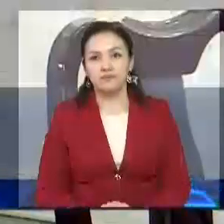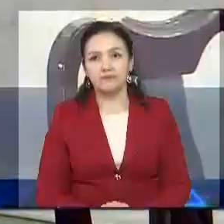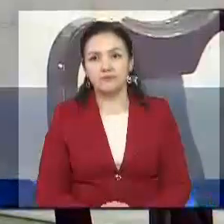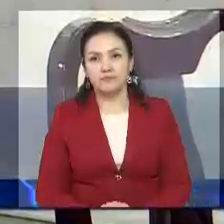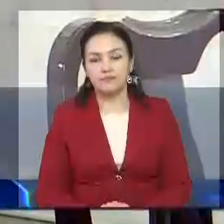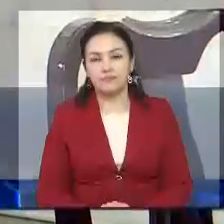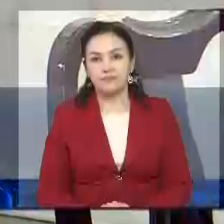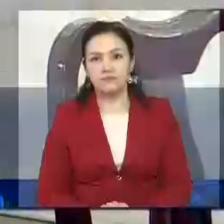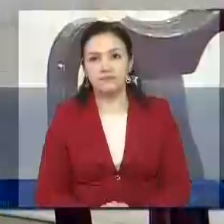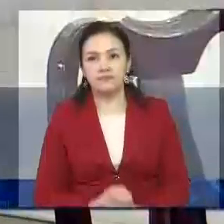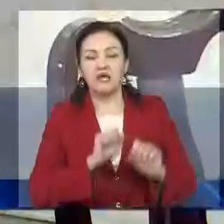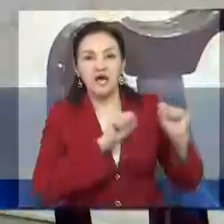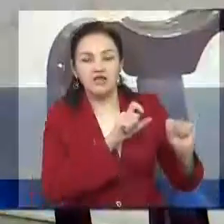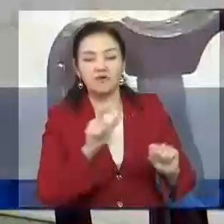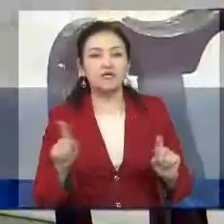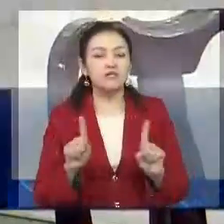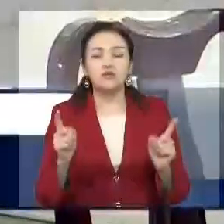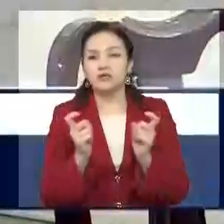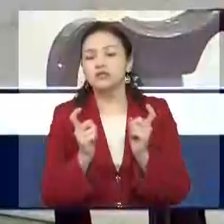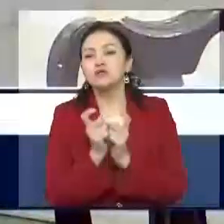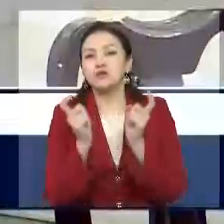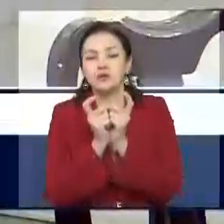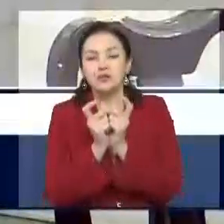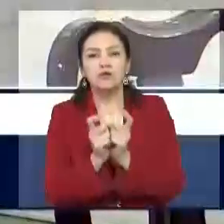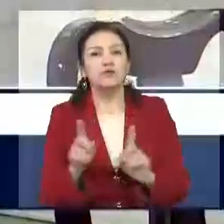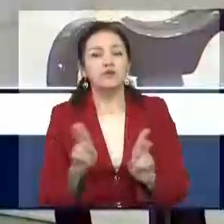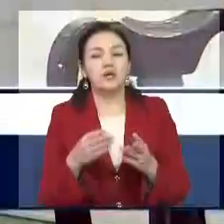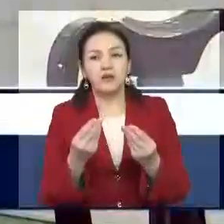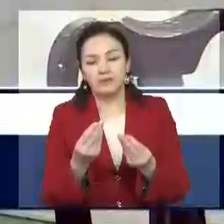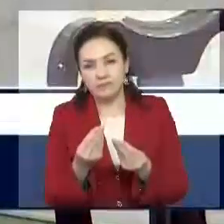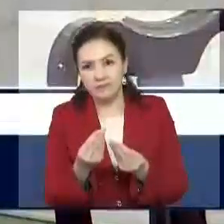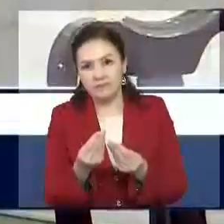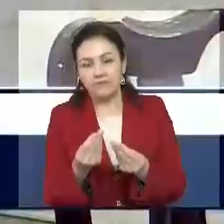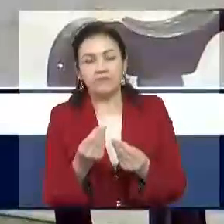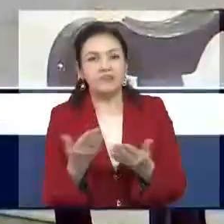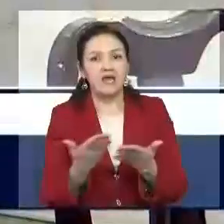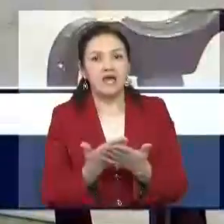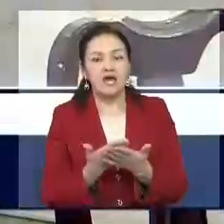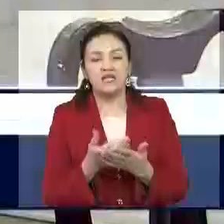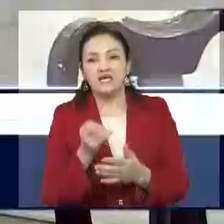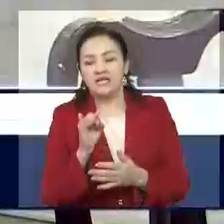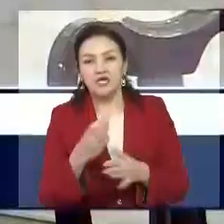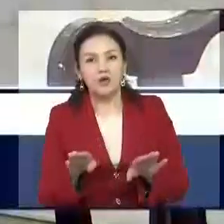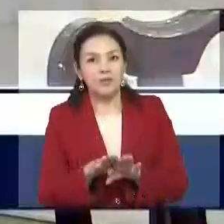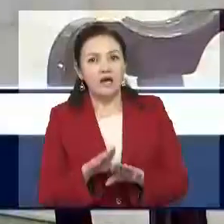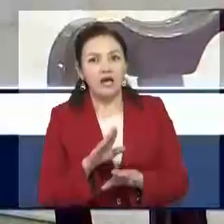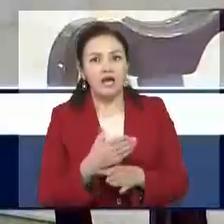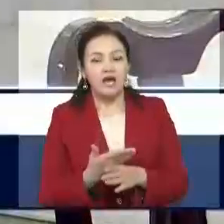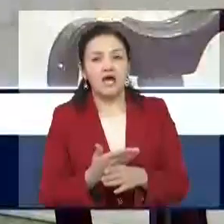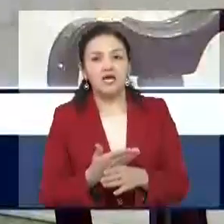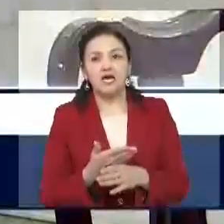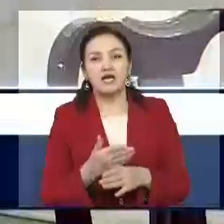Адвокаттар не істейді? Екі орыс ватса, олар не істейді? Ақша табады. Пайдаланады. Олардың